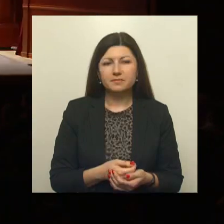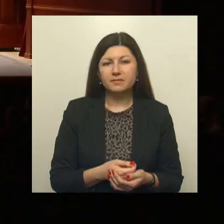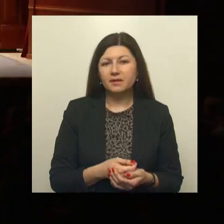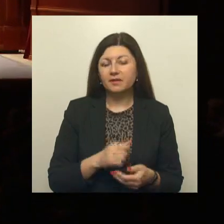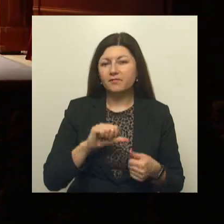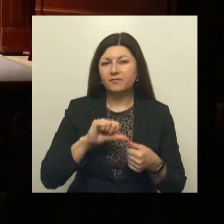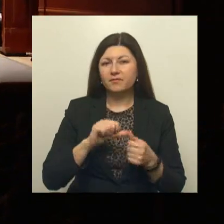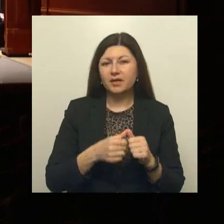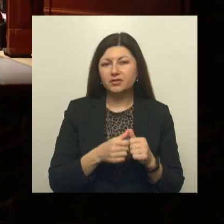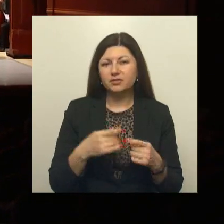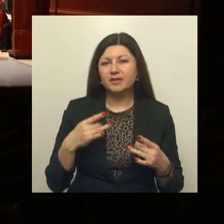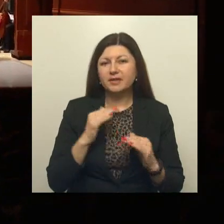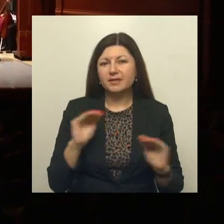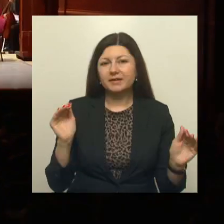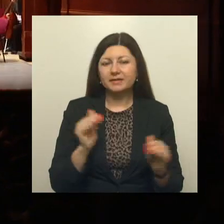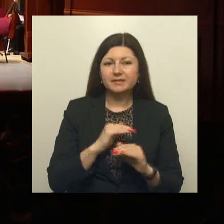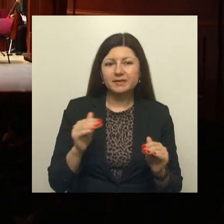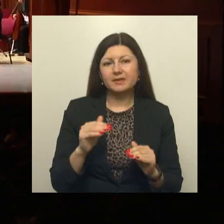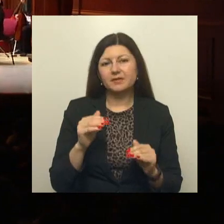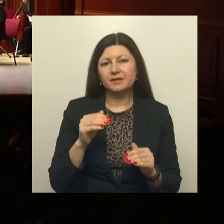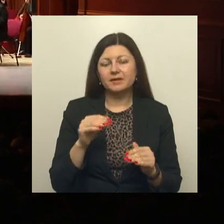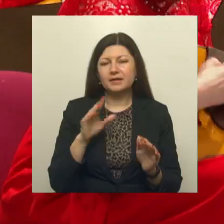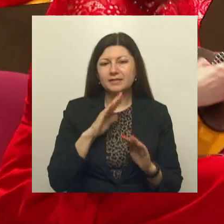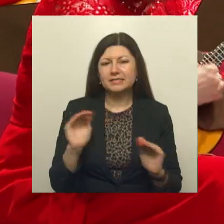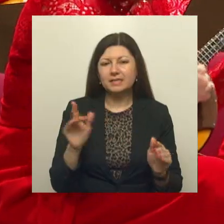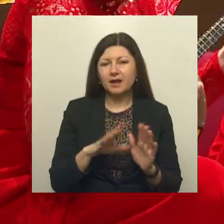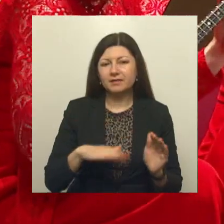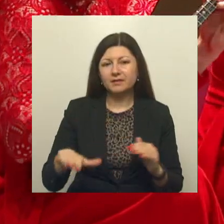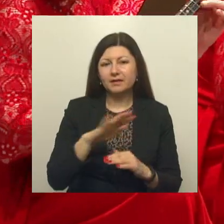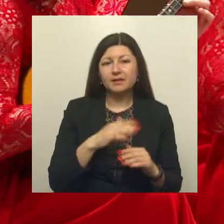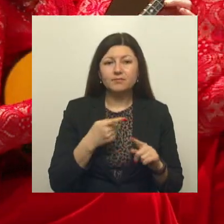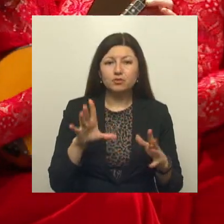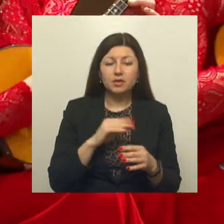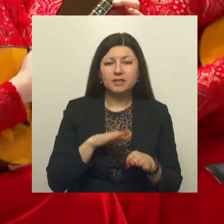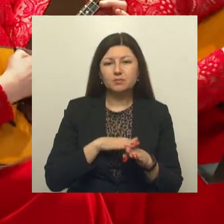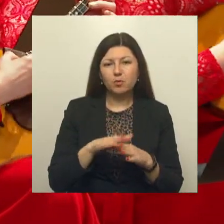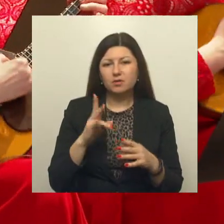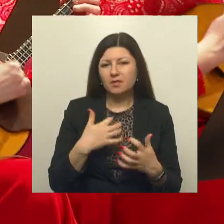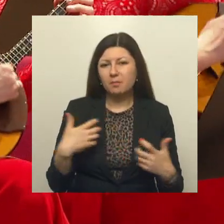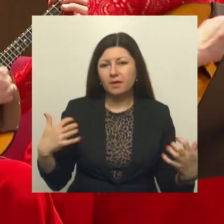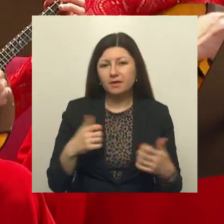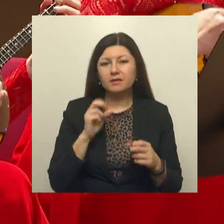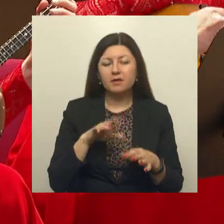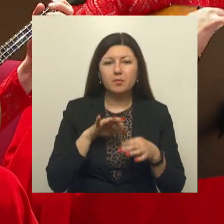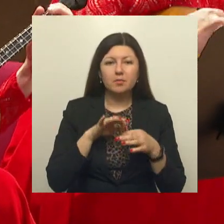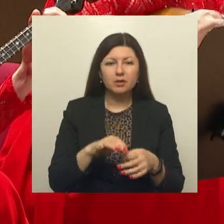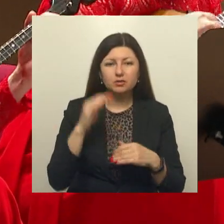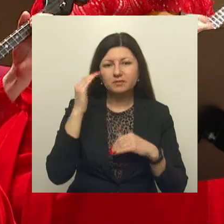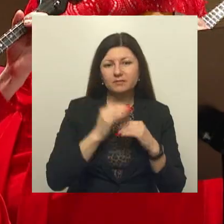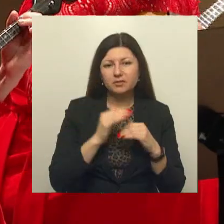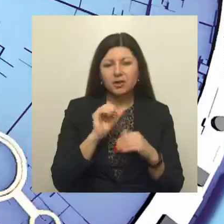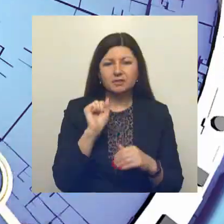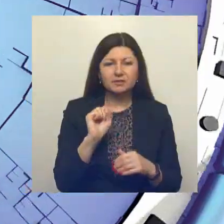Вечные хиты эстрады, популярная классика – все это исполнили на баяне. Как прошел творческий вечер Александра